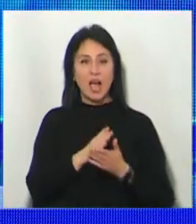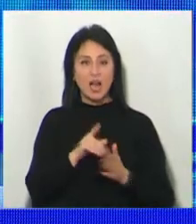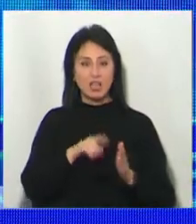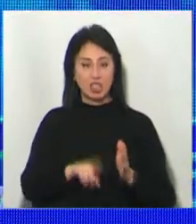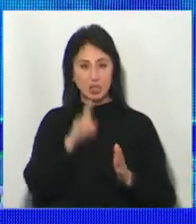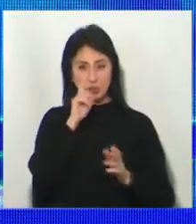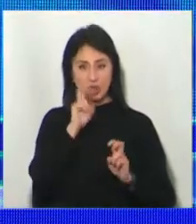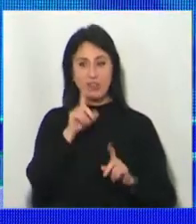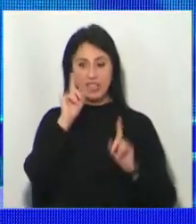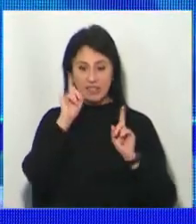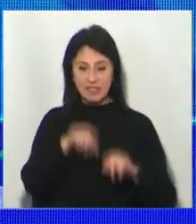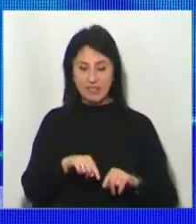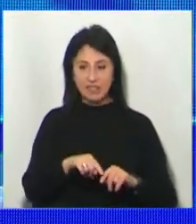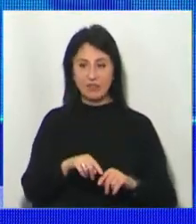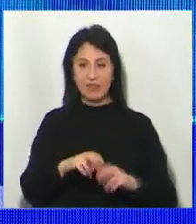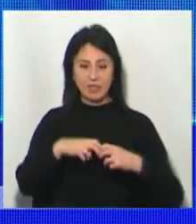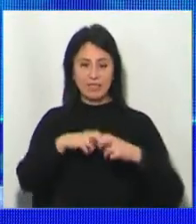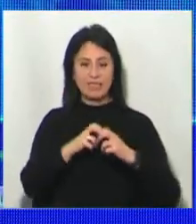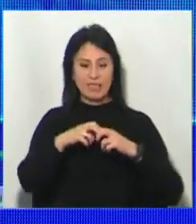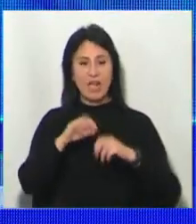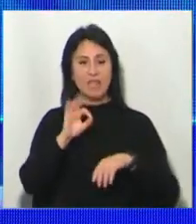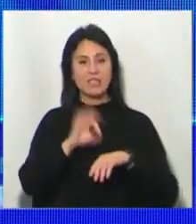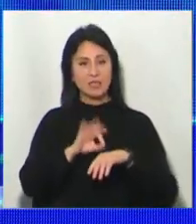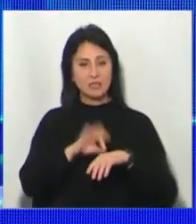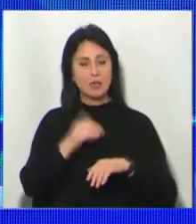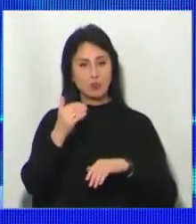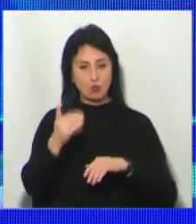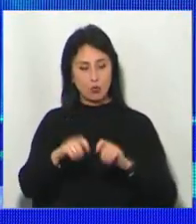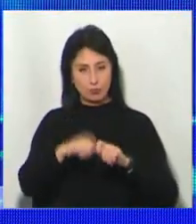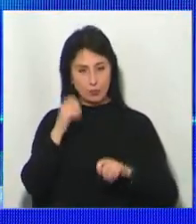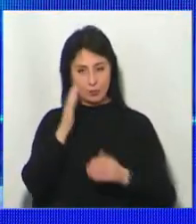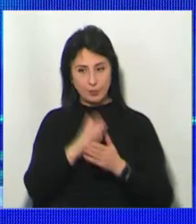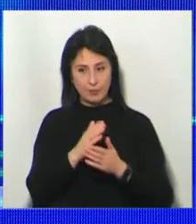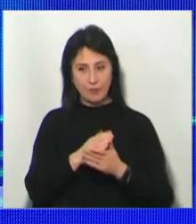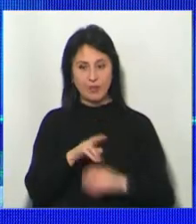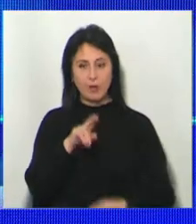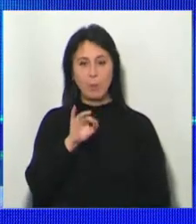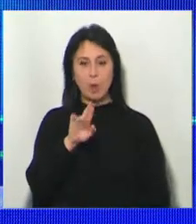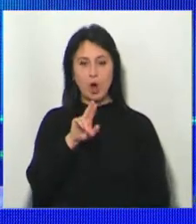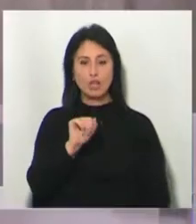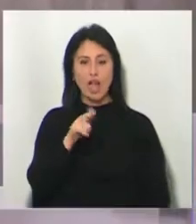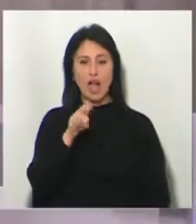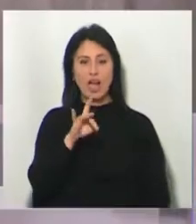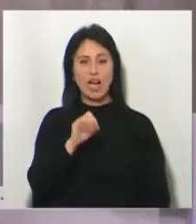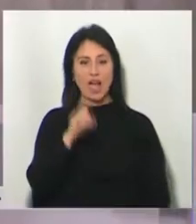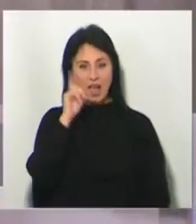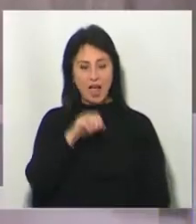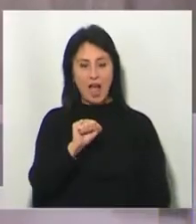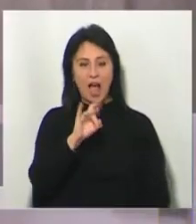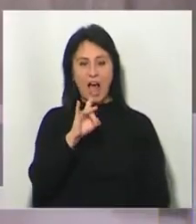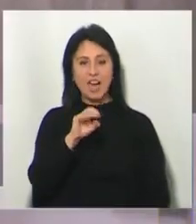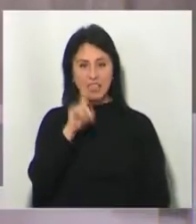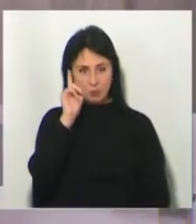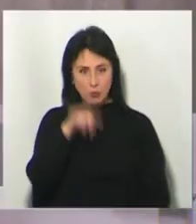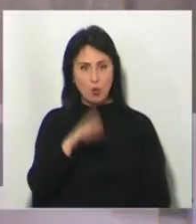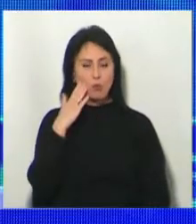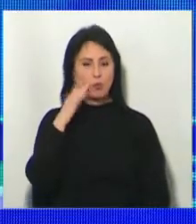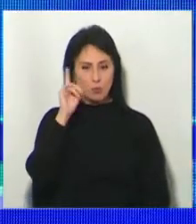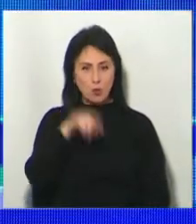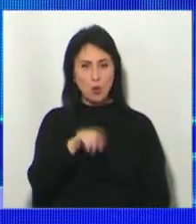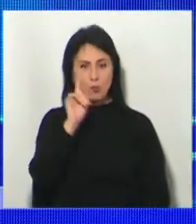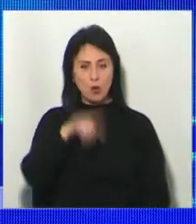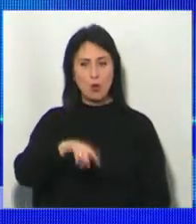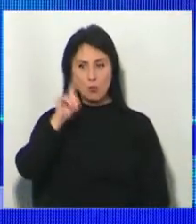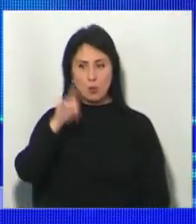თუმცა იციან, რომ სახსრების პრობლემები და უშუალოდ რა არის პოდაგრა, რა არის პოდაგრული ართრიტი, ვიწყებ ამით